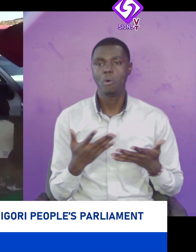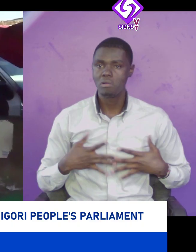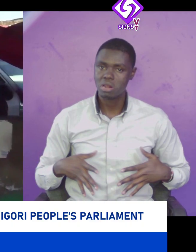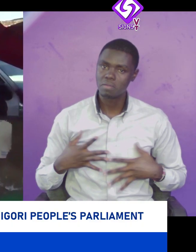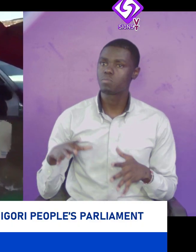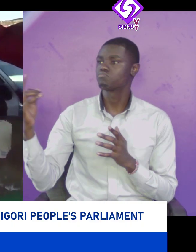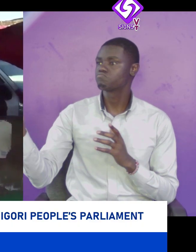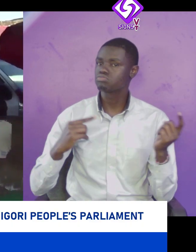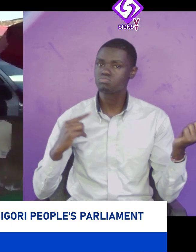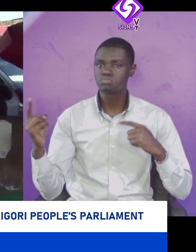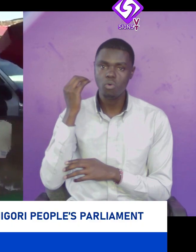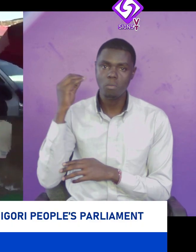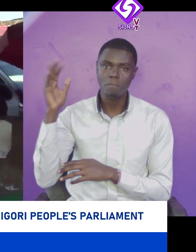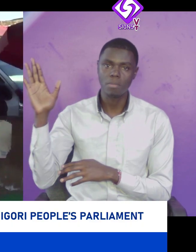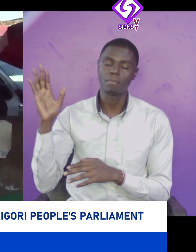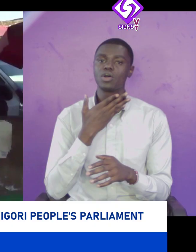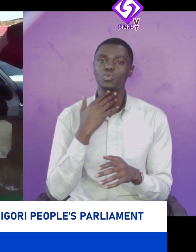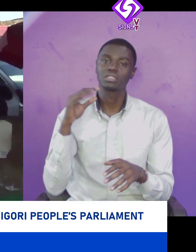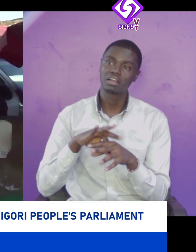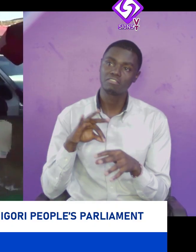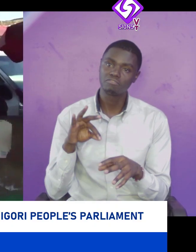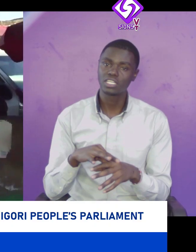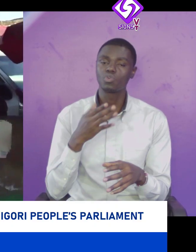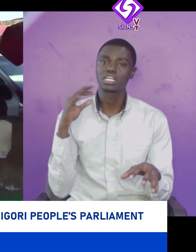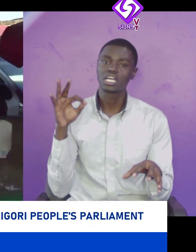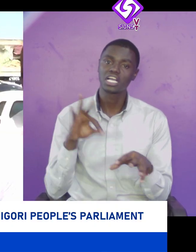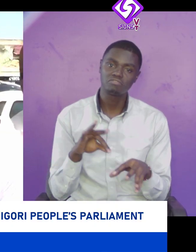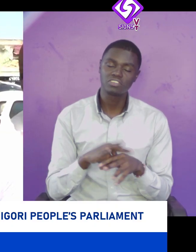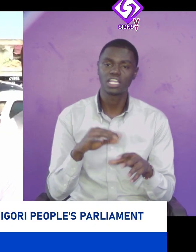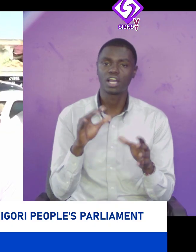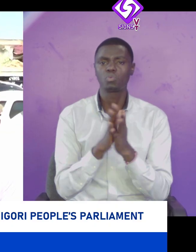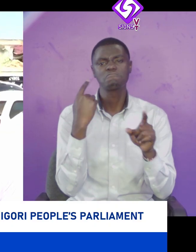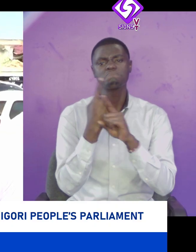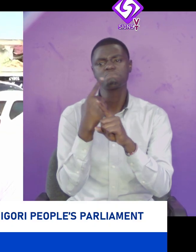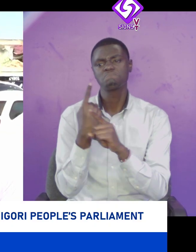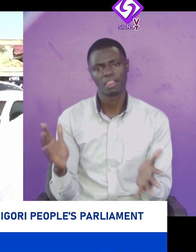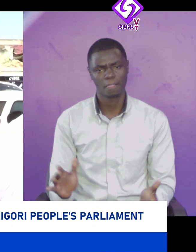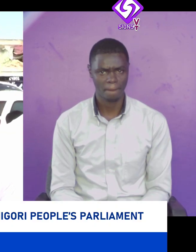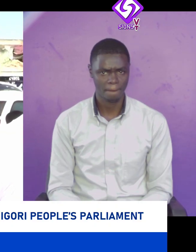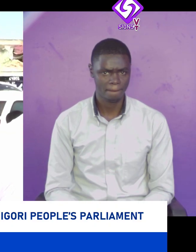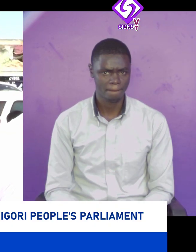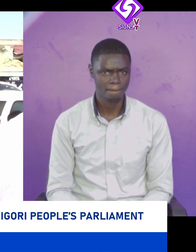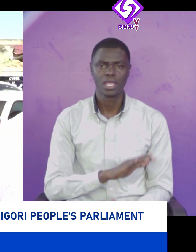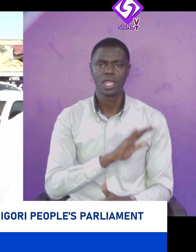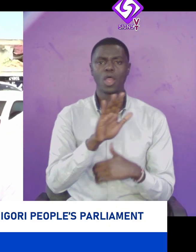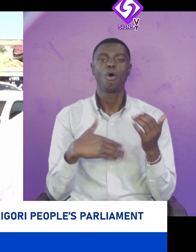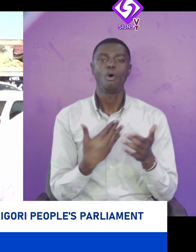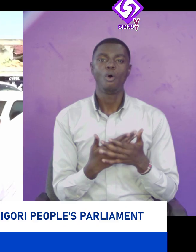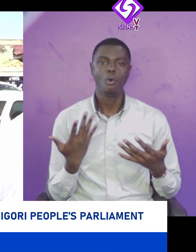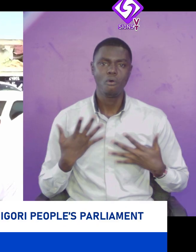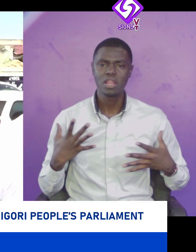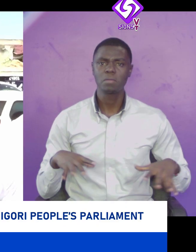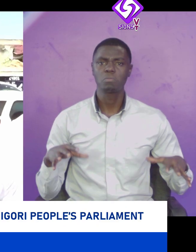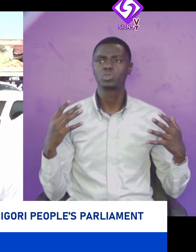pia unataka kura. Ukitaka kura unataka kura ya fulani na fulani na fulani. Watu wote wastahili kuachiliwa